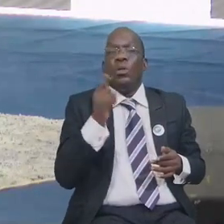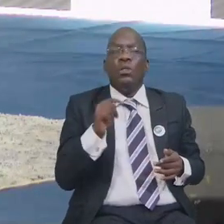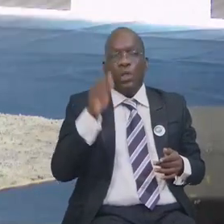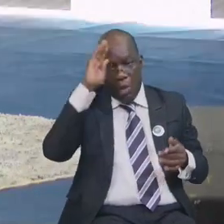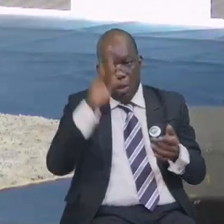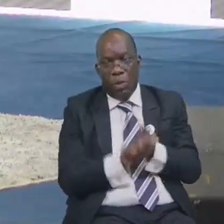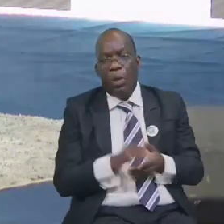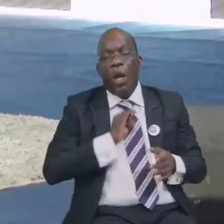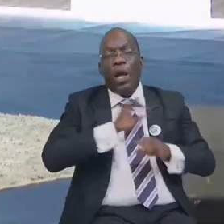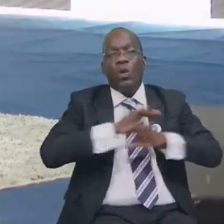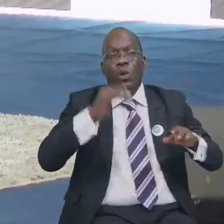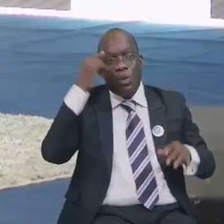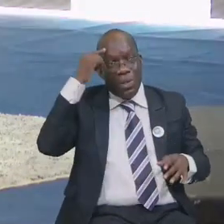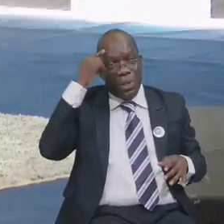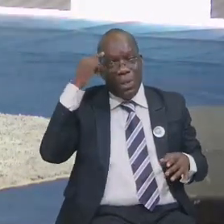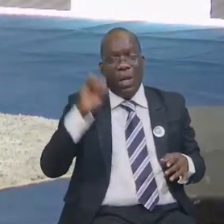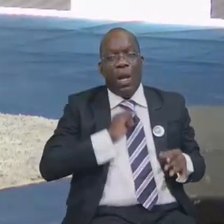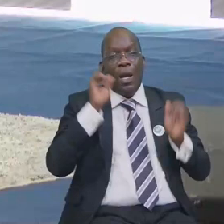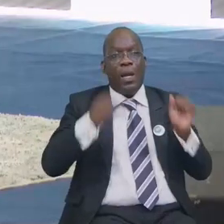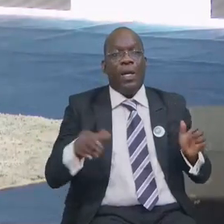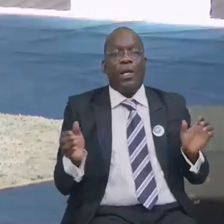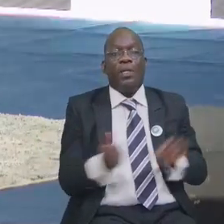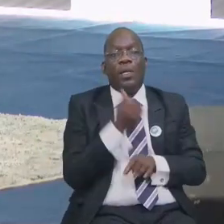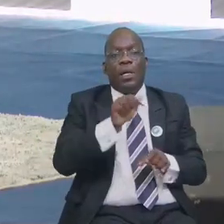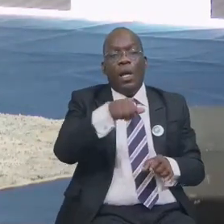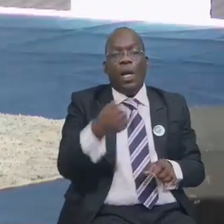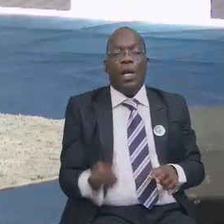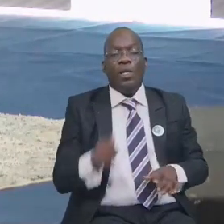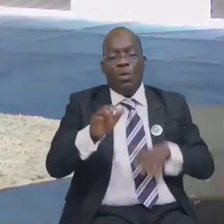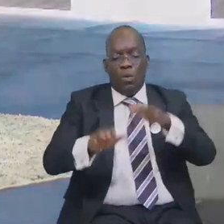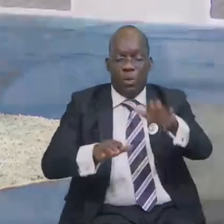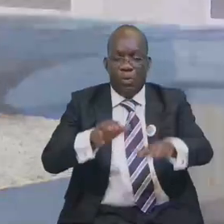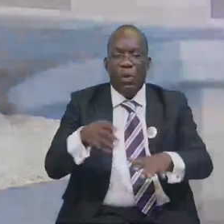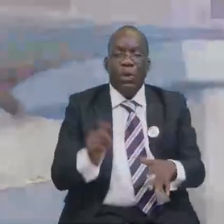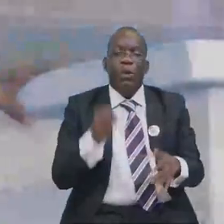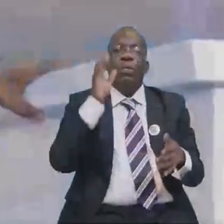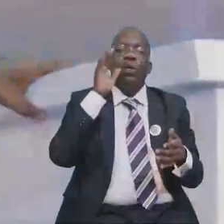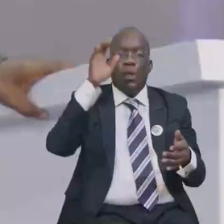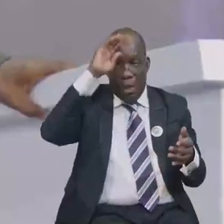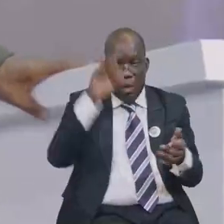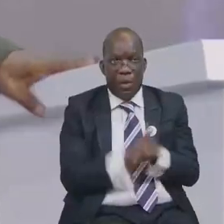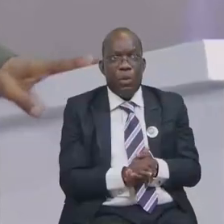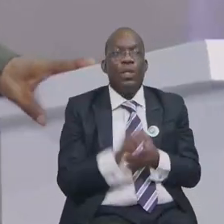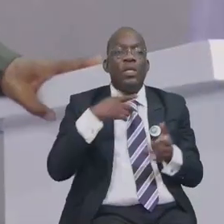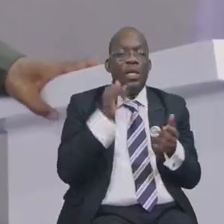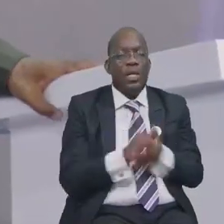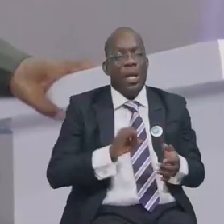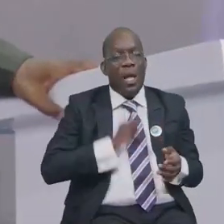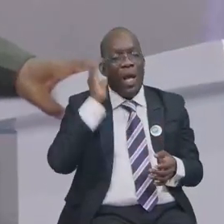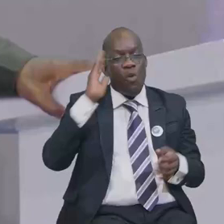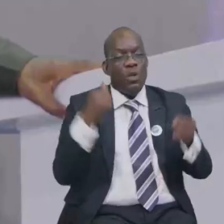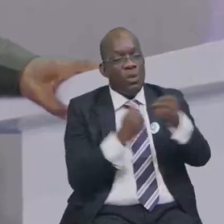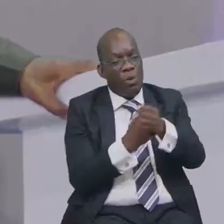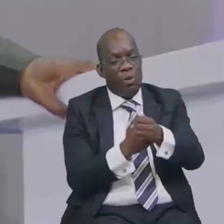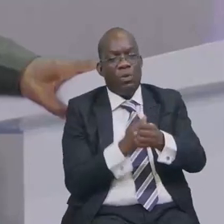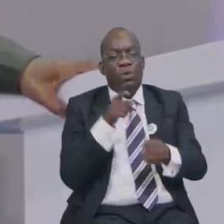malade. Je ne pense pas que je peux vraiment faire un pas. Le mari a dit, je vais te soutenir. Je ne vais pas te laisser à la maison